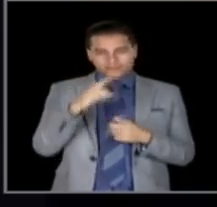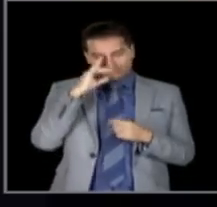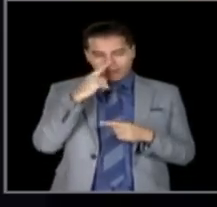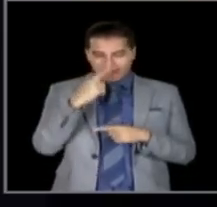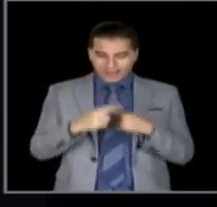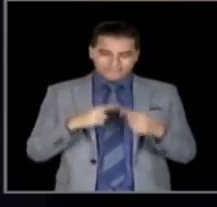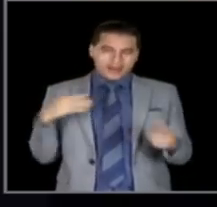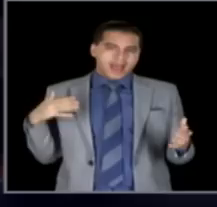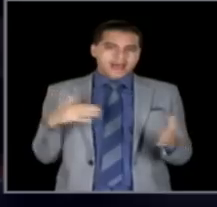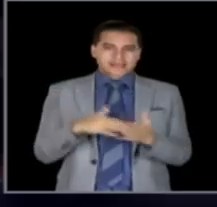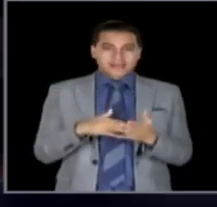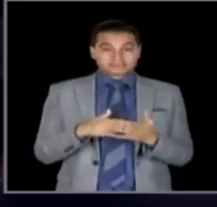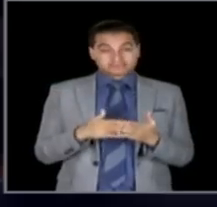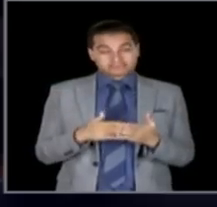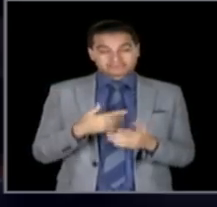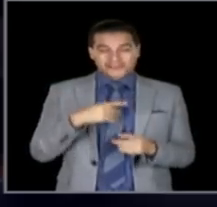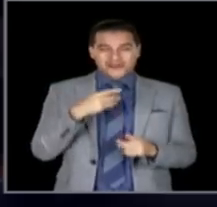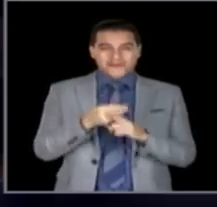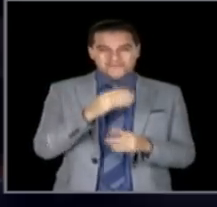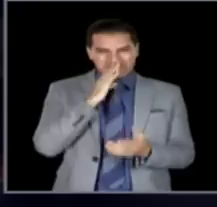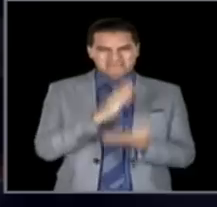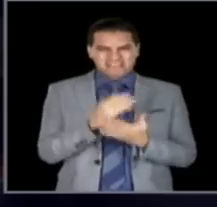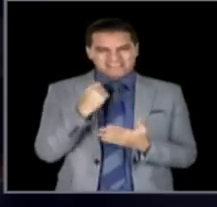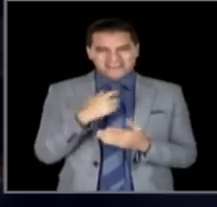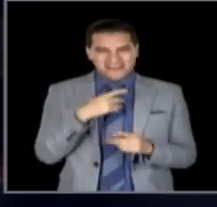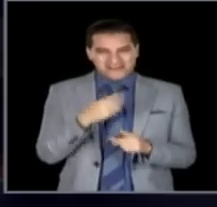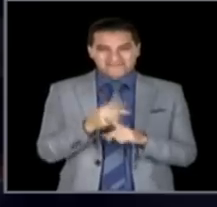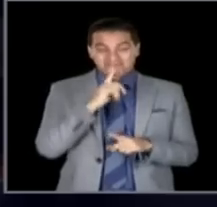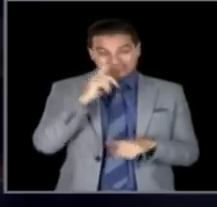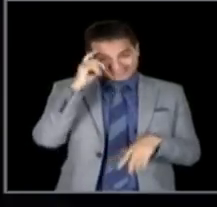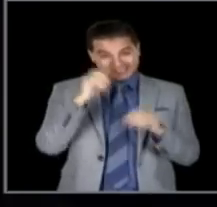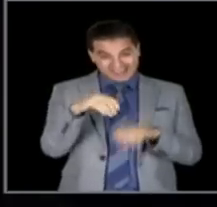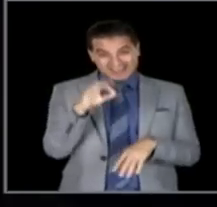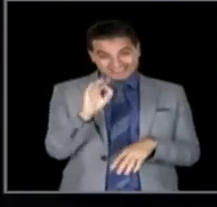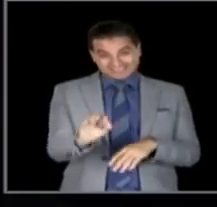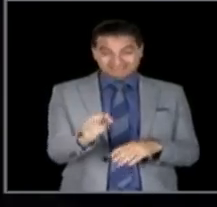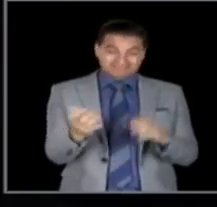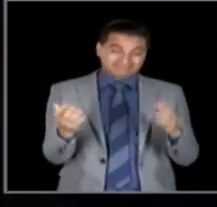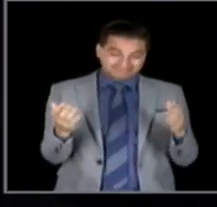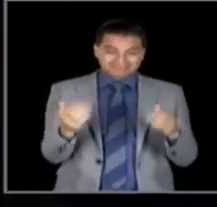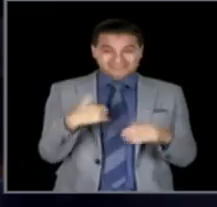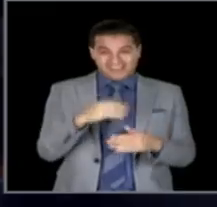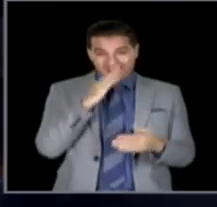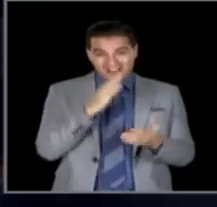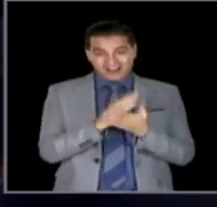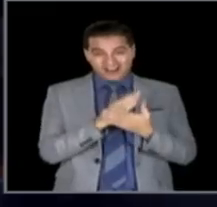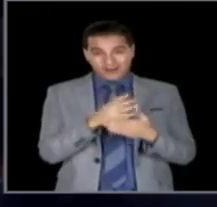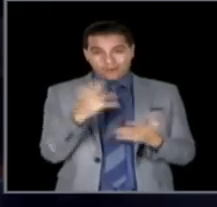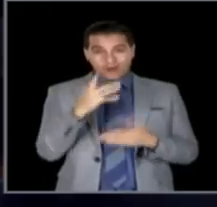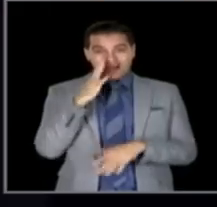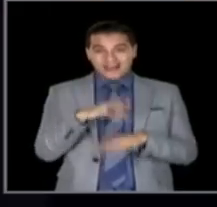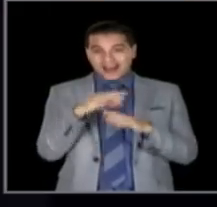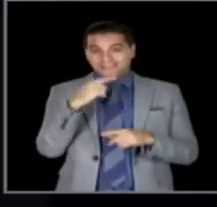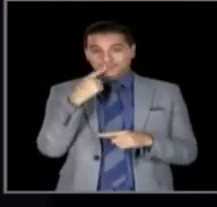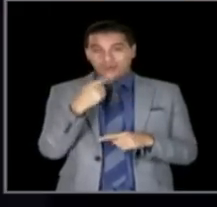السادس. وربنا يستر على الثقه دي قوي ان شاء الله. بس بتقلقني. ما هي بتقلقنا احنا كمان. ما فيش حد بيقول كده